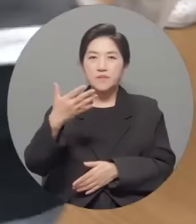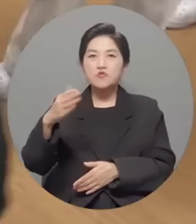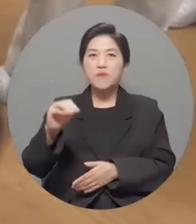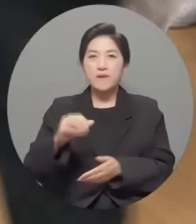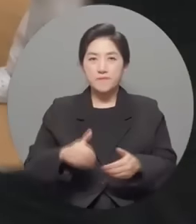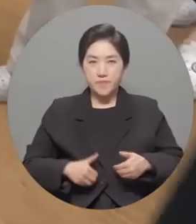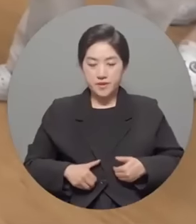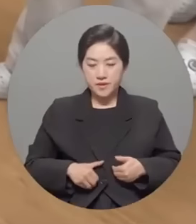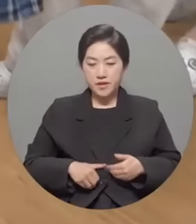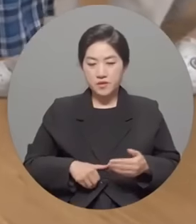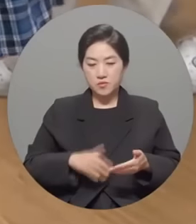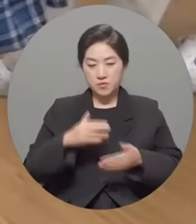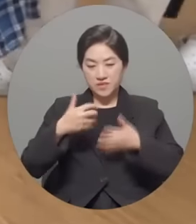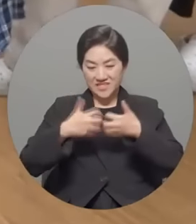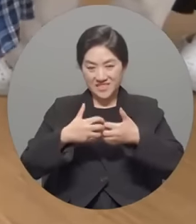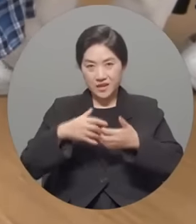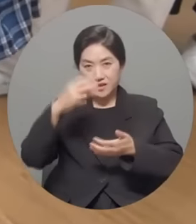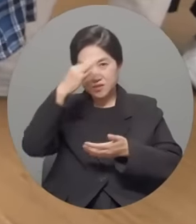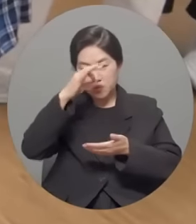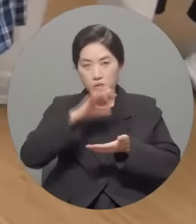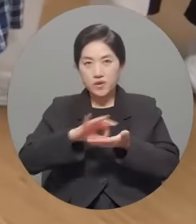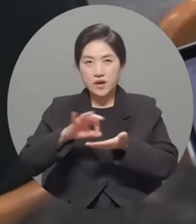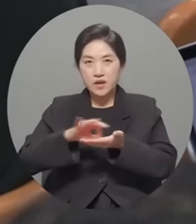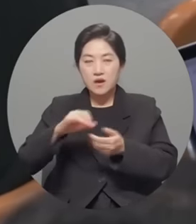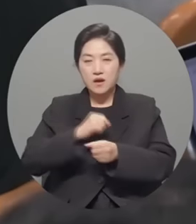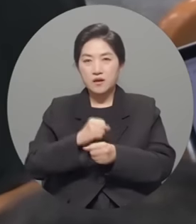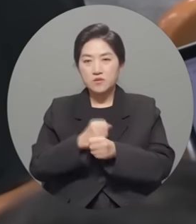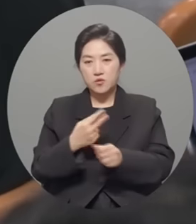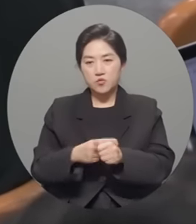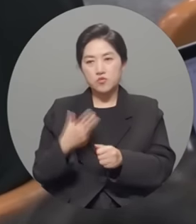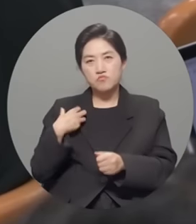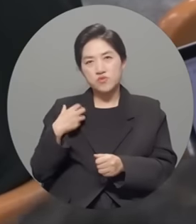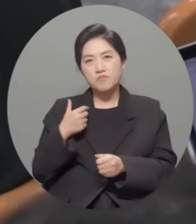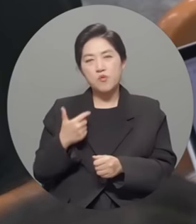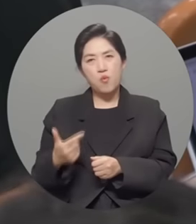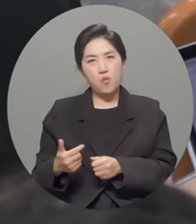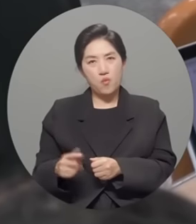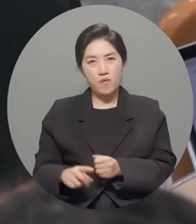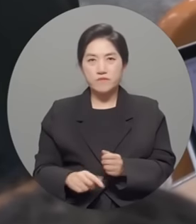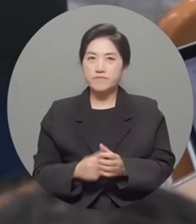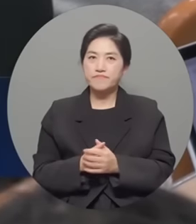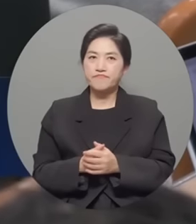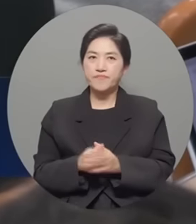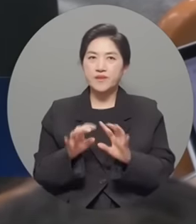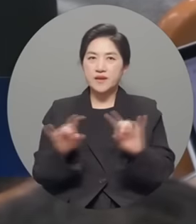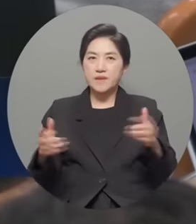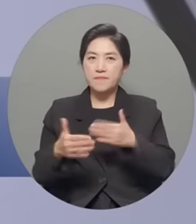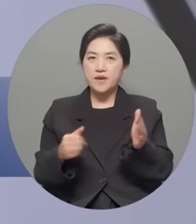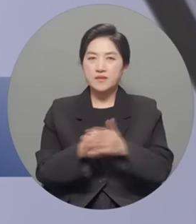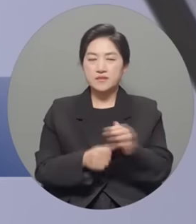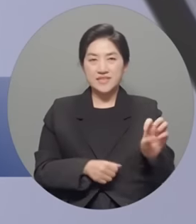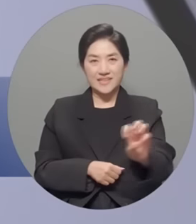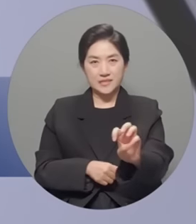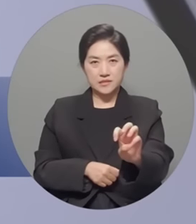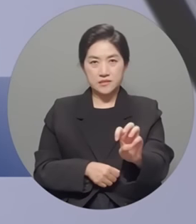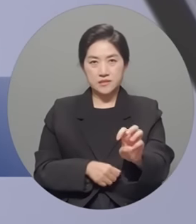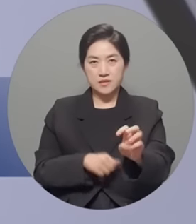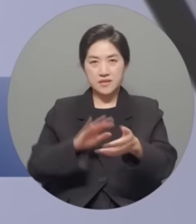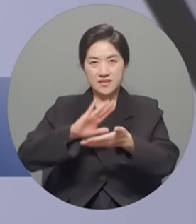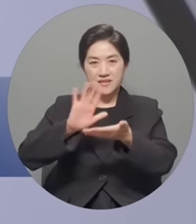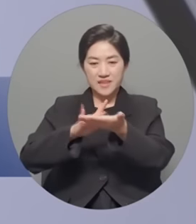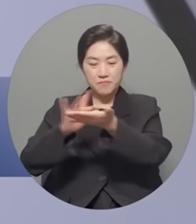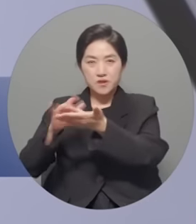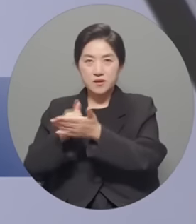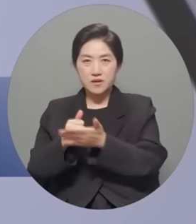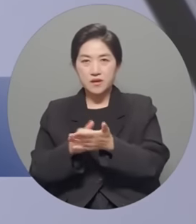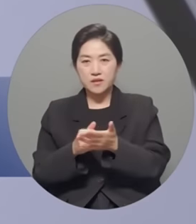유지 관리에 드는 시간과 비용뿐 아니라 교사들 부담도 만만찮습니다. 각 반에 한 30대 가까이 되는 태블릿들을